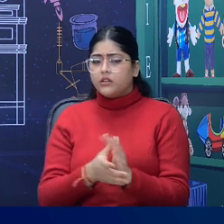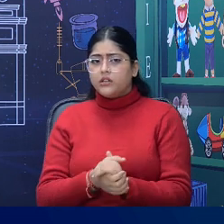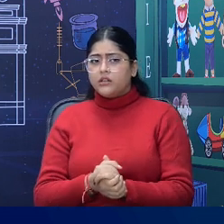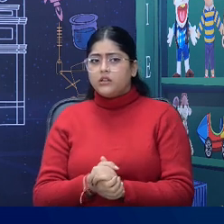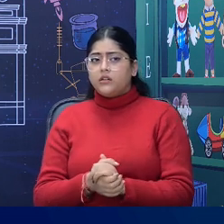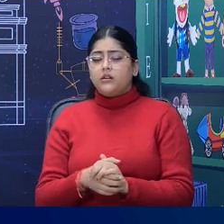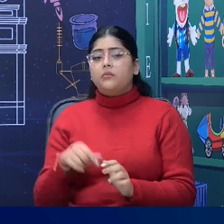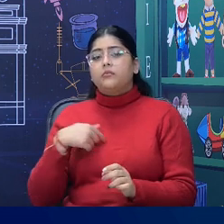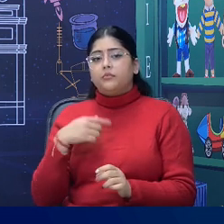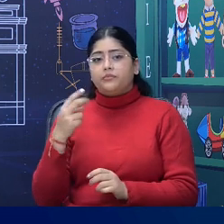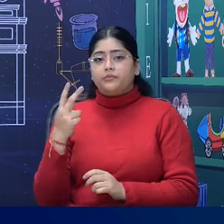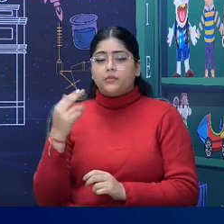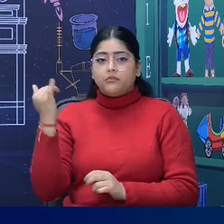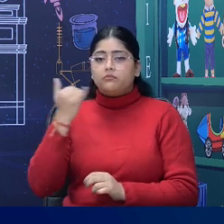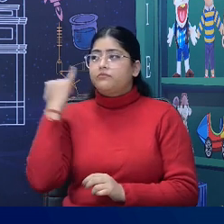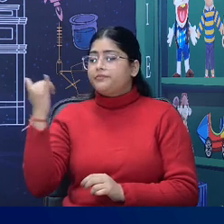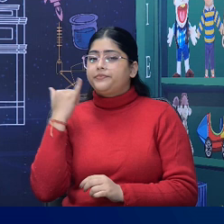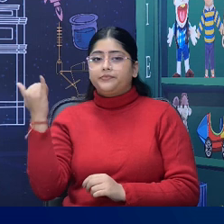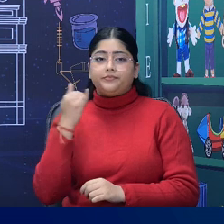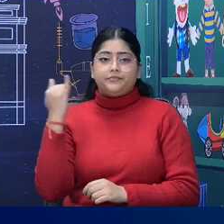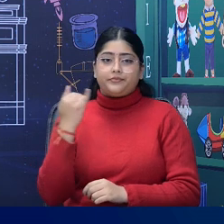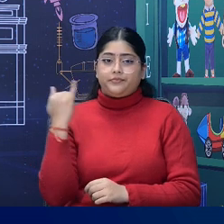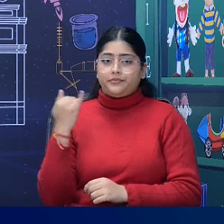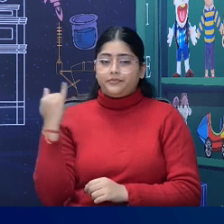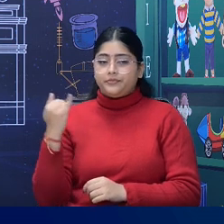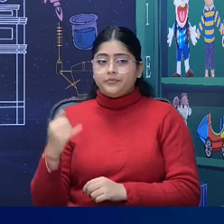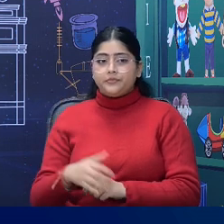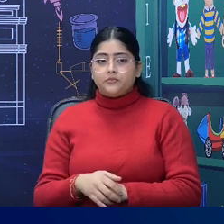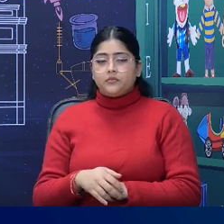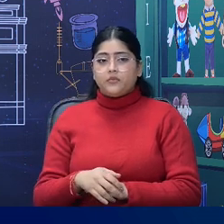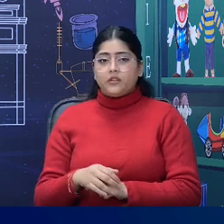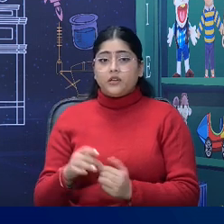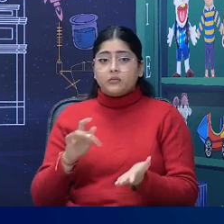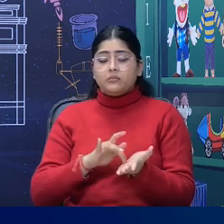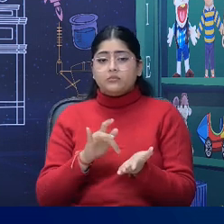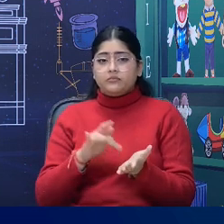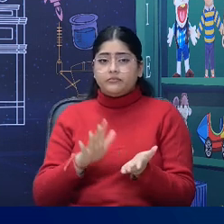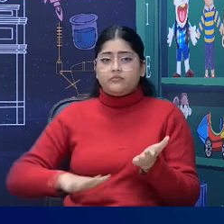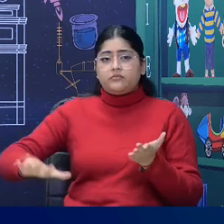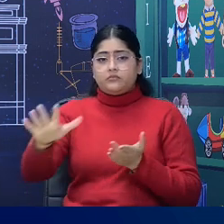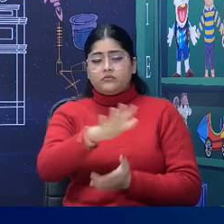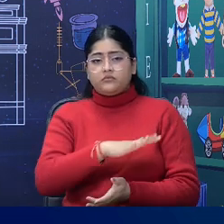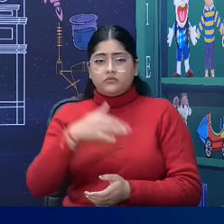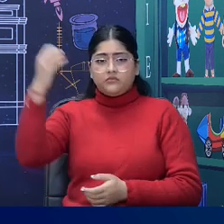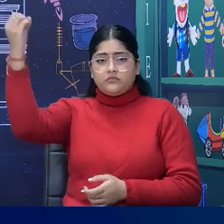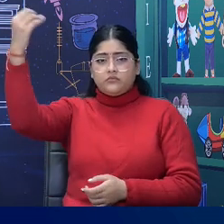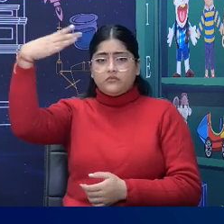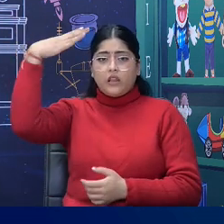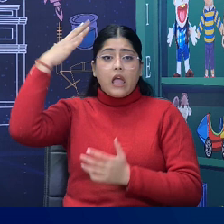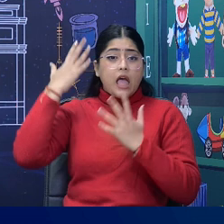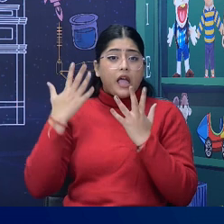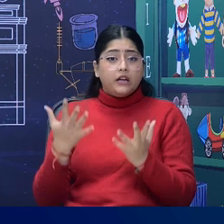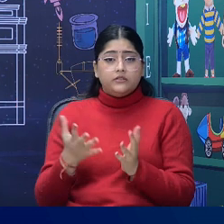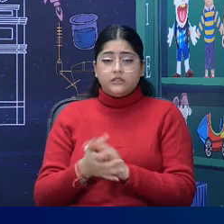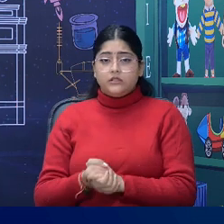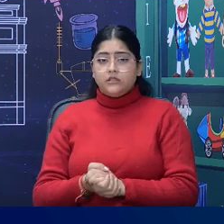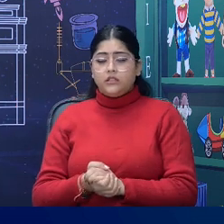उसे ढूंढने निकल पड़ा जाहिर सी बात है कि अब उसे ढूंढने निकला मैदान में खूब रोशनी है अब एक जगह पर गया वो ठीक है जहां